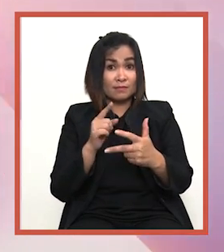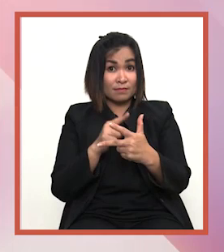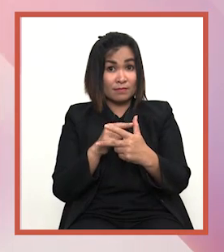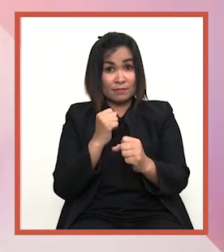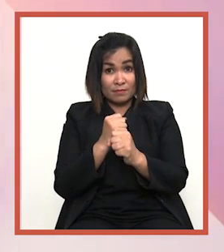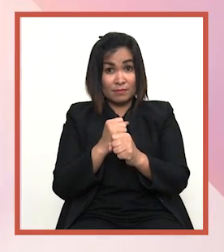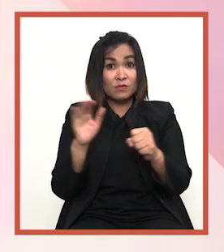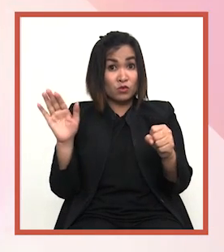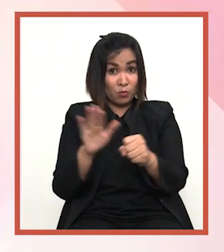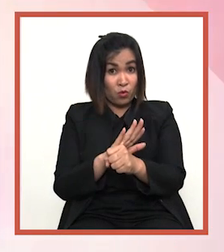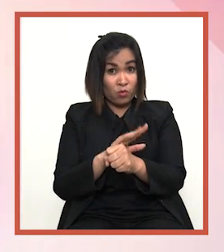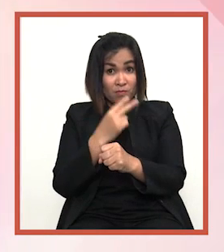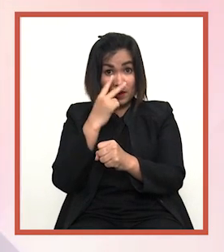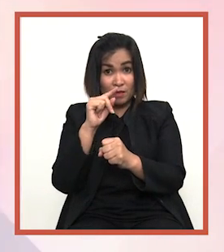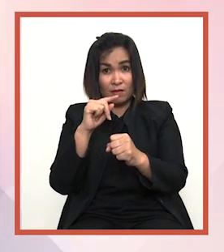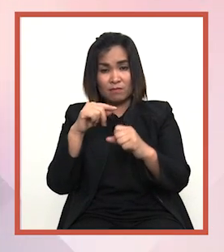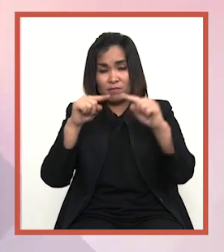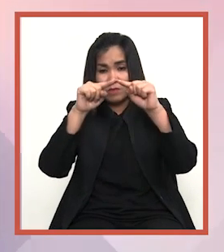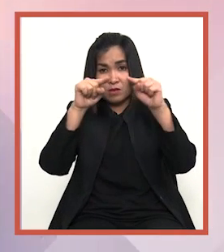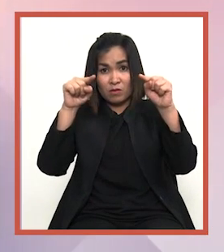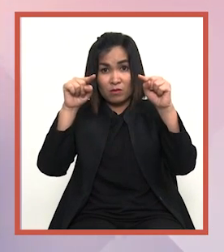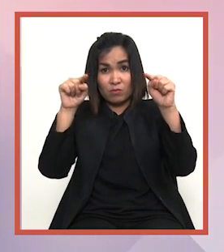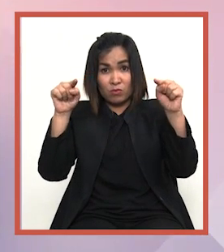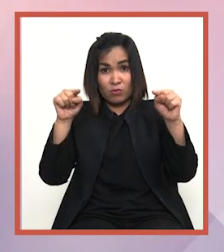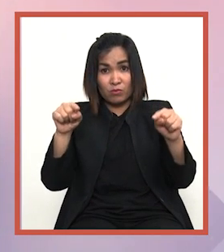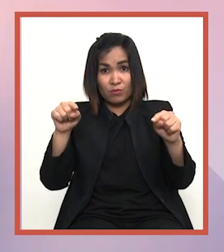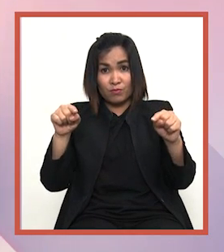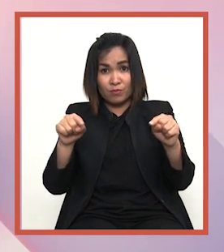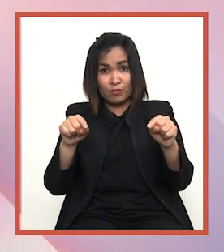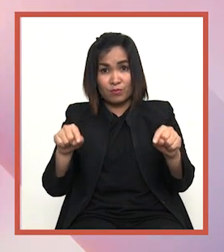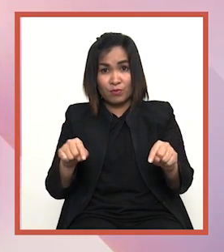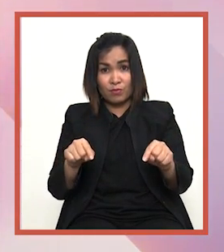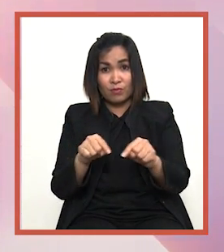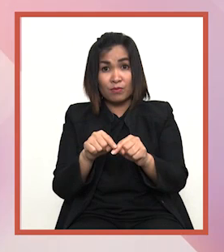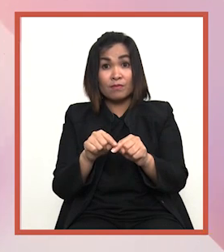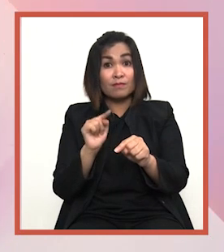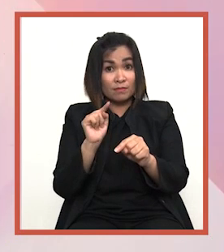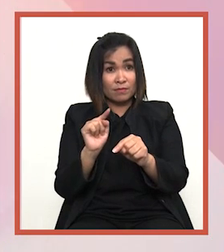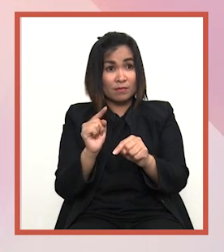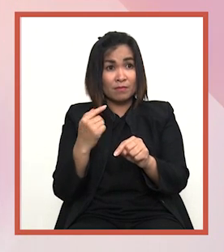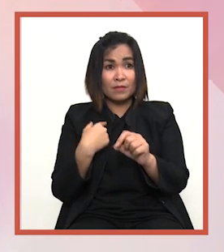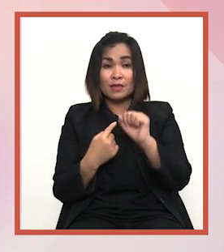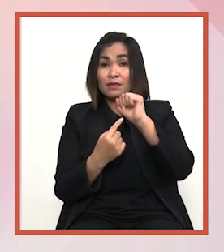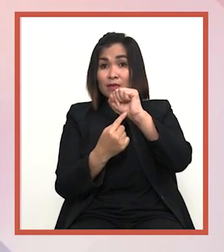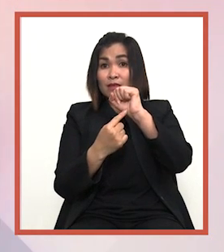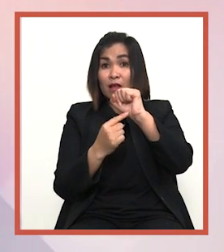บูรณ์ภายนอกก็จะมีกล่องนะครับกล่องครอบสวิตช์เอาไว้นะครับแล้วก็ภายในจะมีสัญลักษณ์ของ